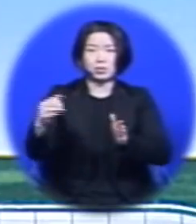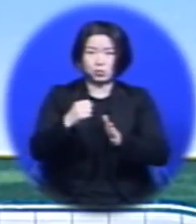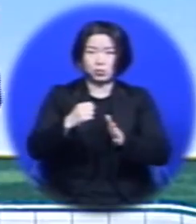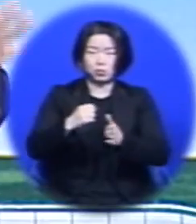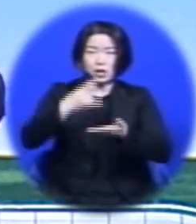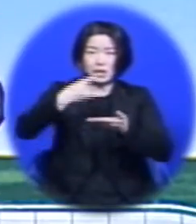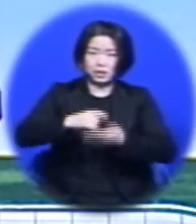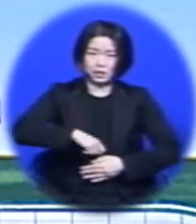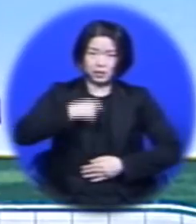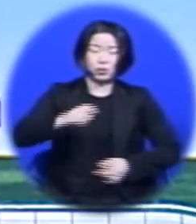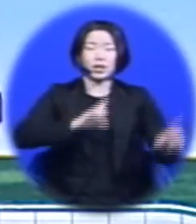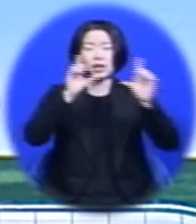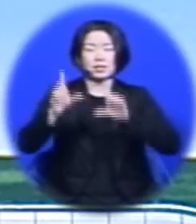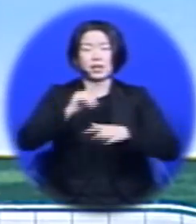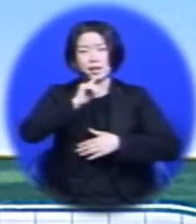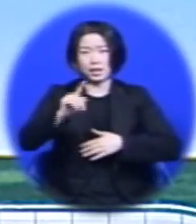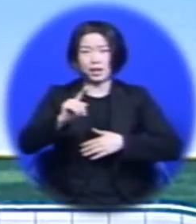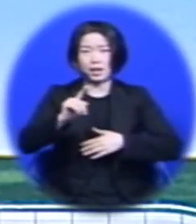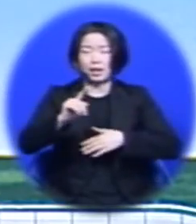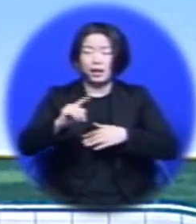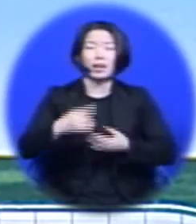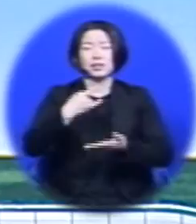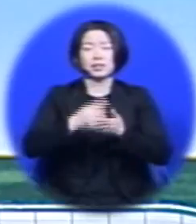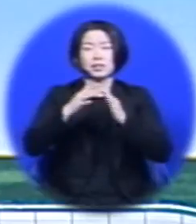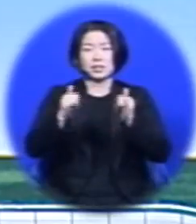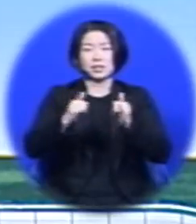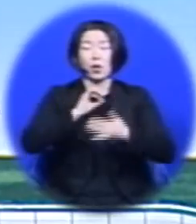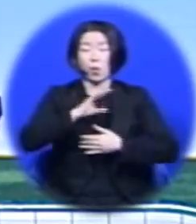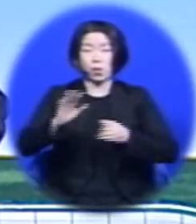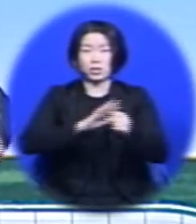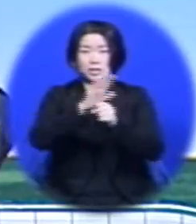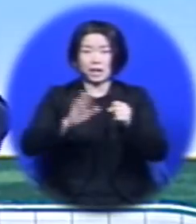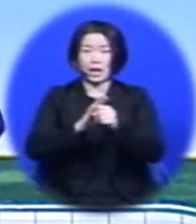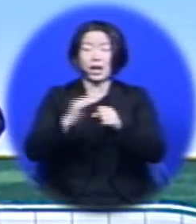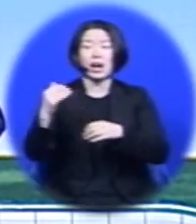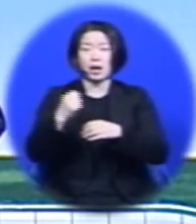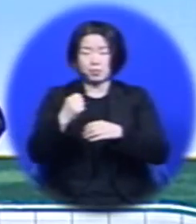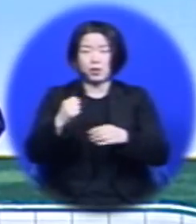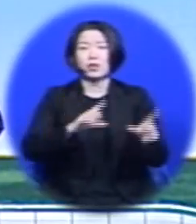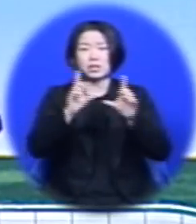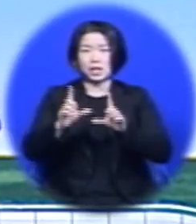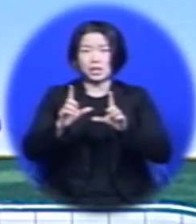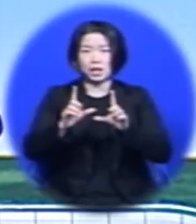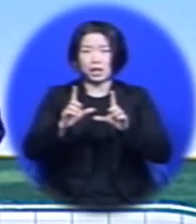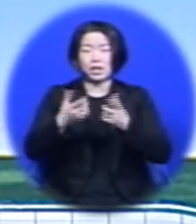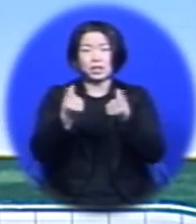의미는 오직 믿음으로 사랑하며 살리라 그렇게 읽어야 맞습니다